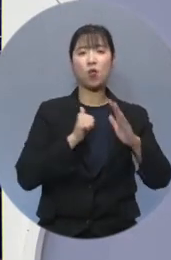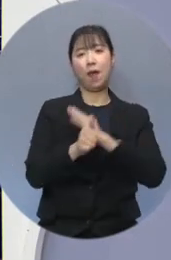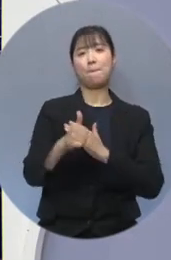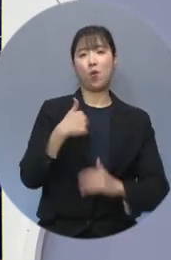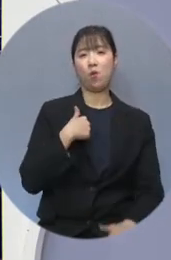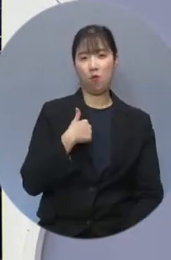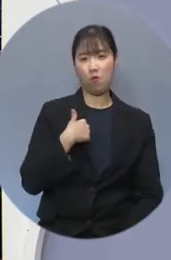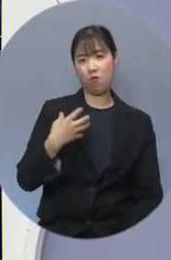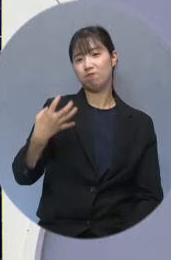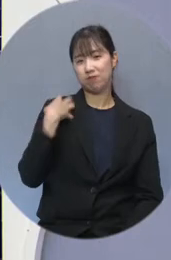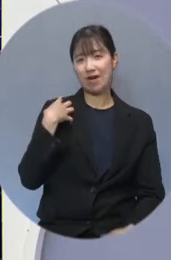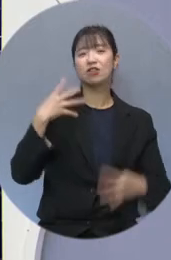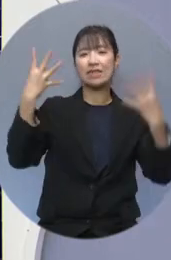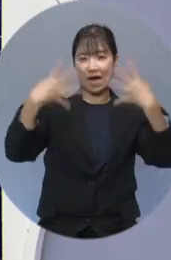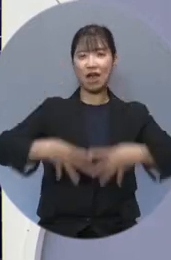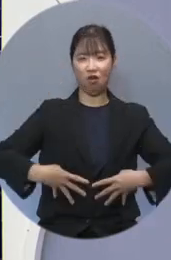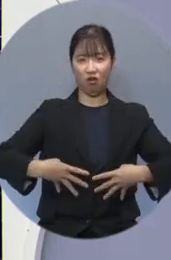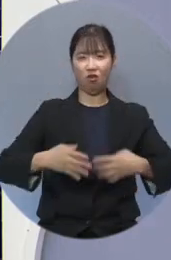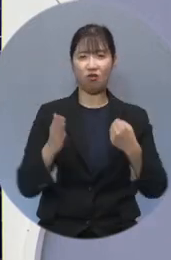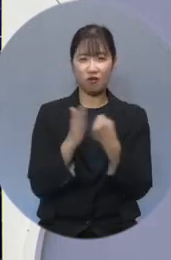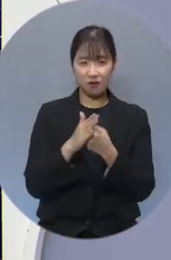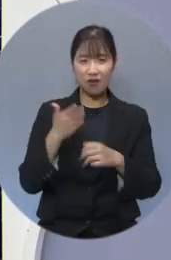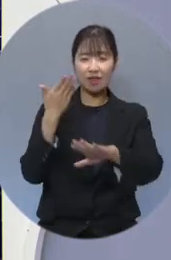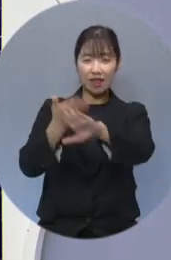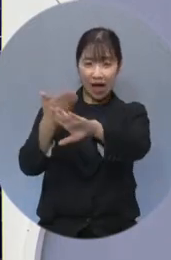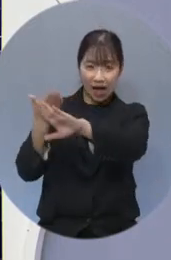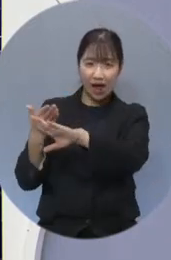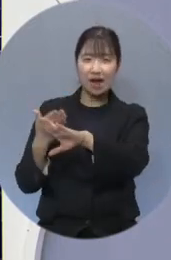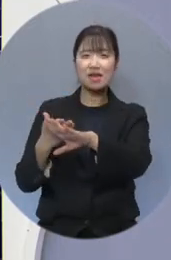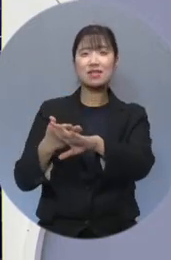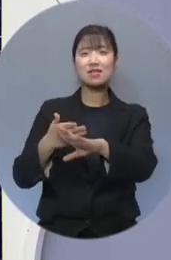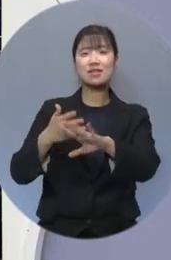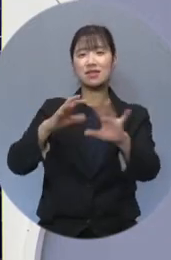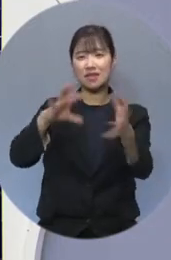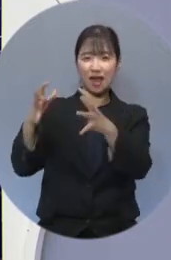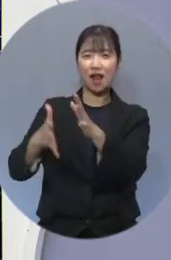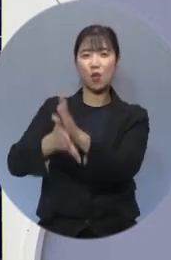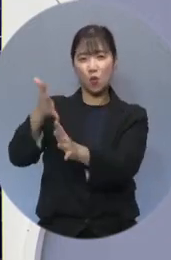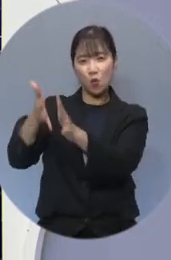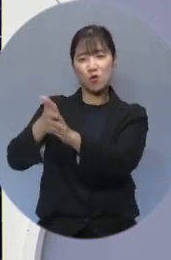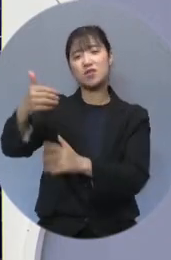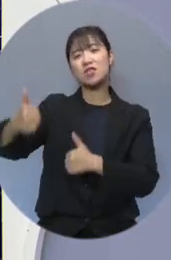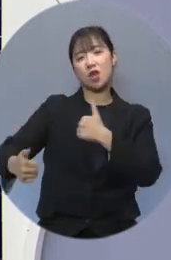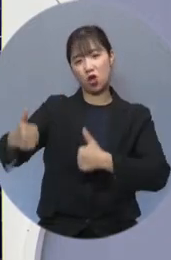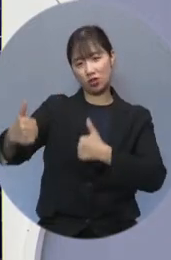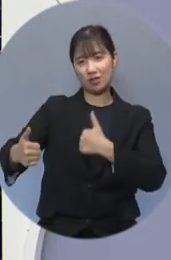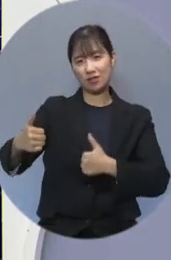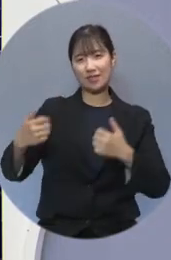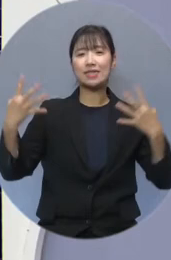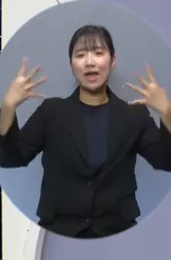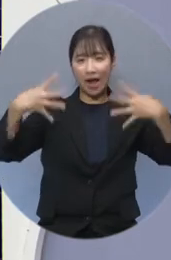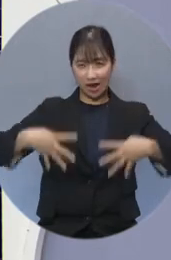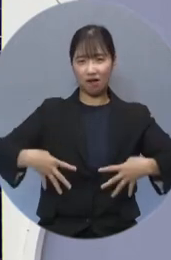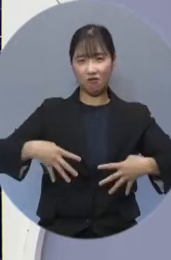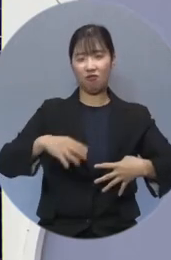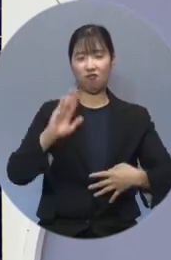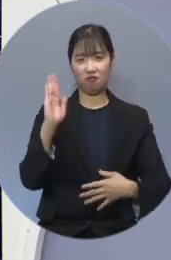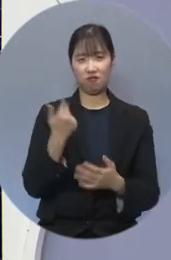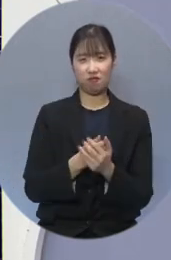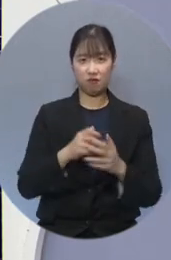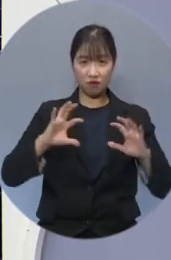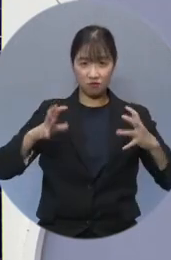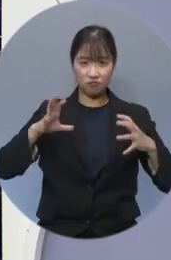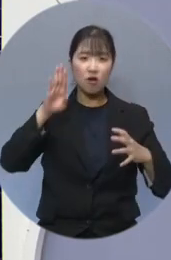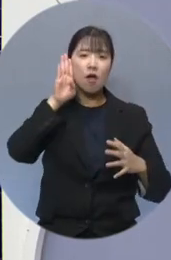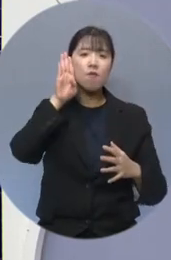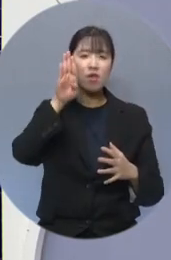자격을 취득한 거죠. 그래서 다 외국 도시와 경쟁할 수 있는 자격을 했는데 이게 국가의 미래,